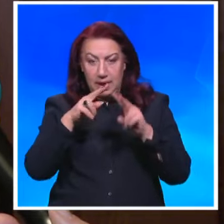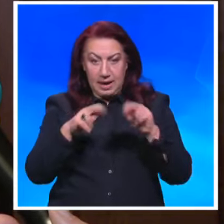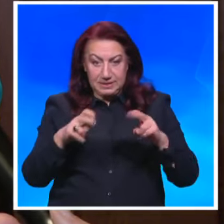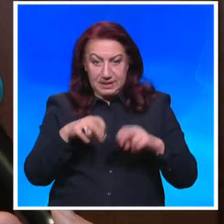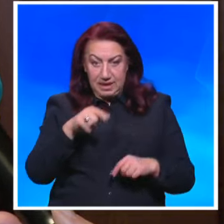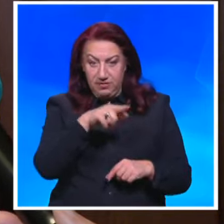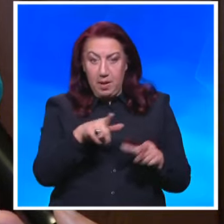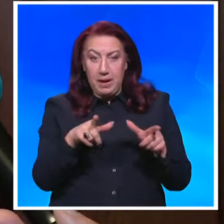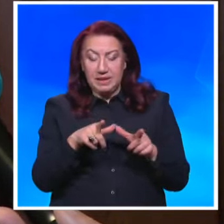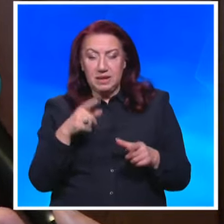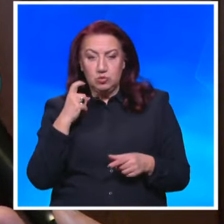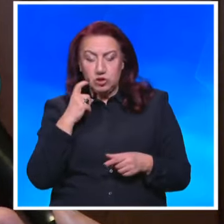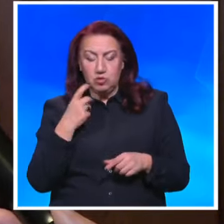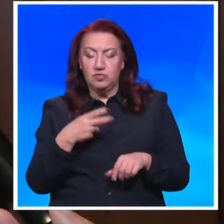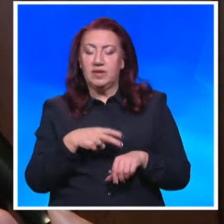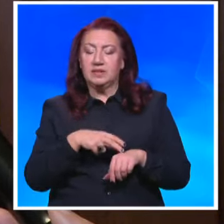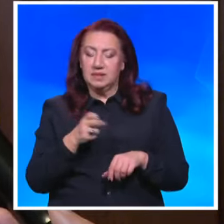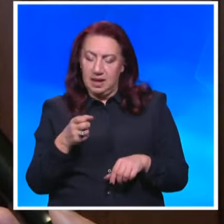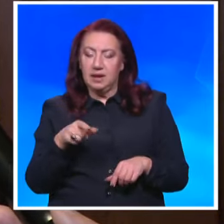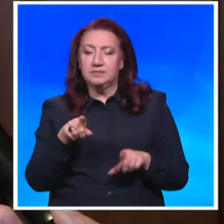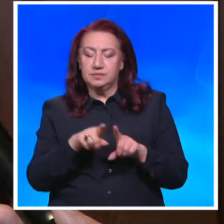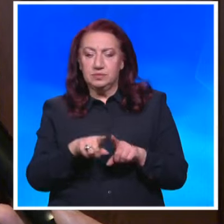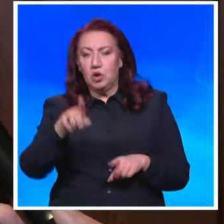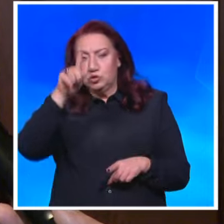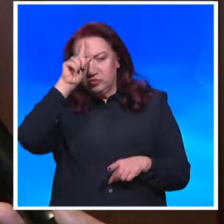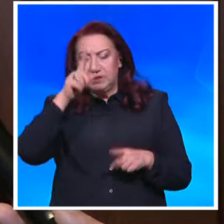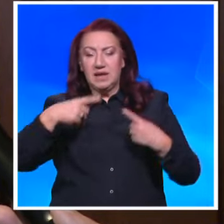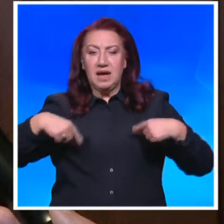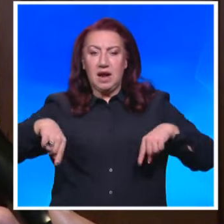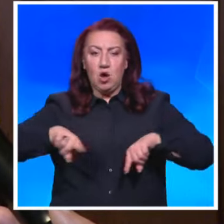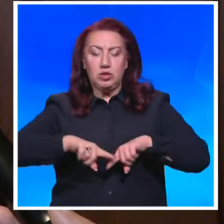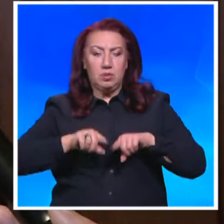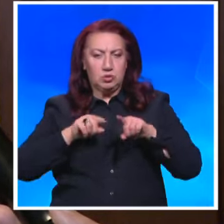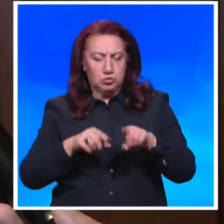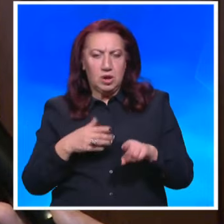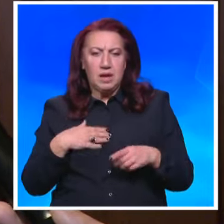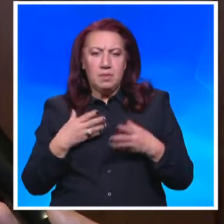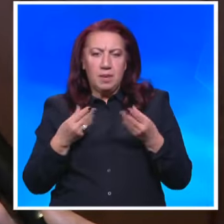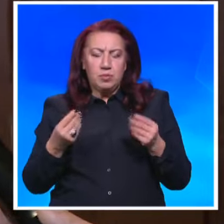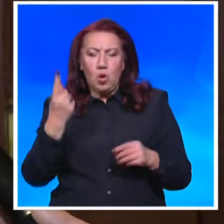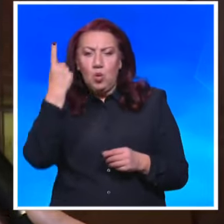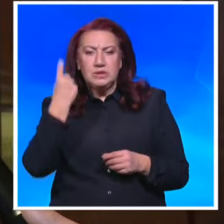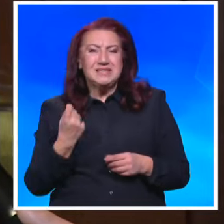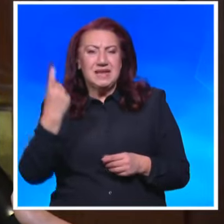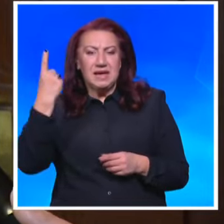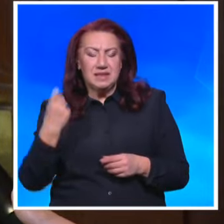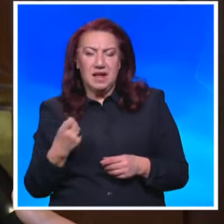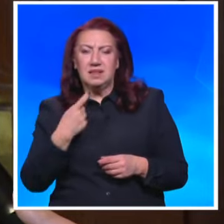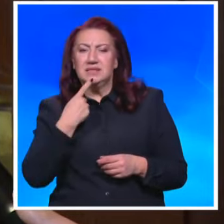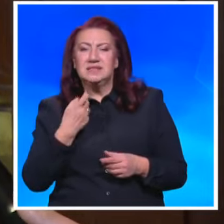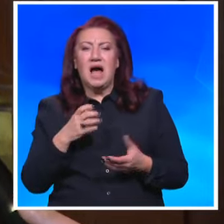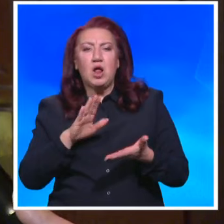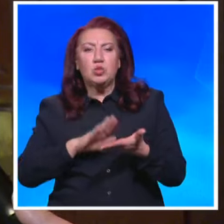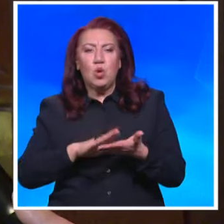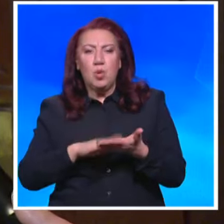имаме, също така в Софийска районна прокуратура са подавани доста сигнали спрямо Мартин Божанов за документни